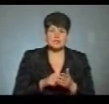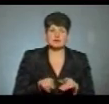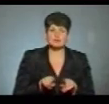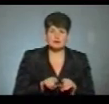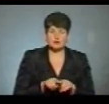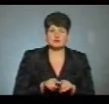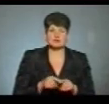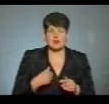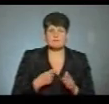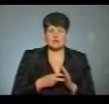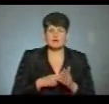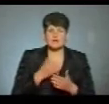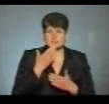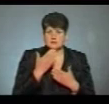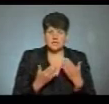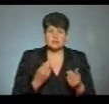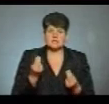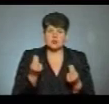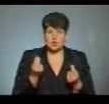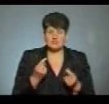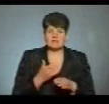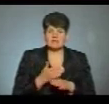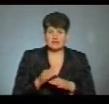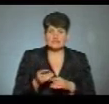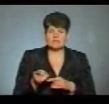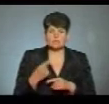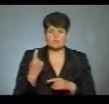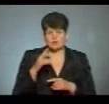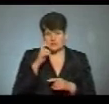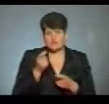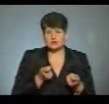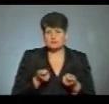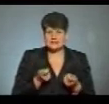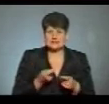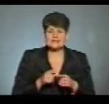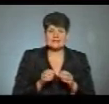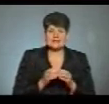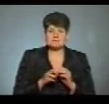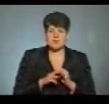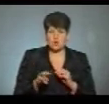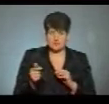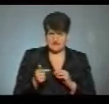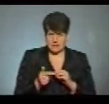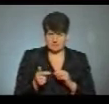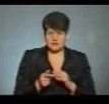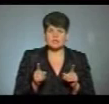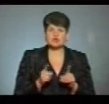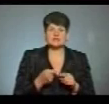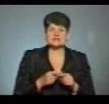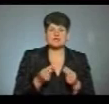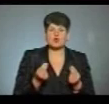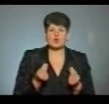і я планувала вас про це запитати, щодо грошей, які виділили для Тропільської обласної державної адміністрації. Це 10 мільйонів гривень, так? На що ці